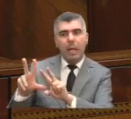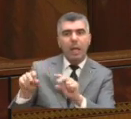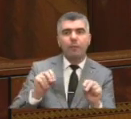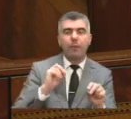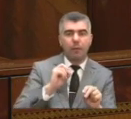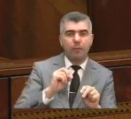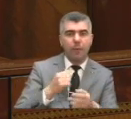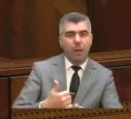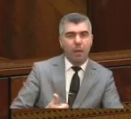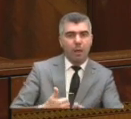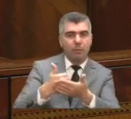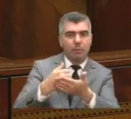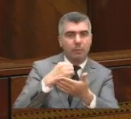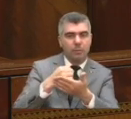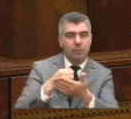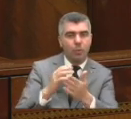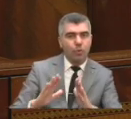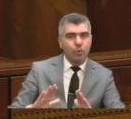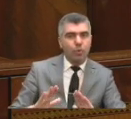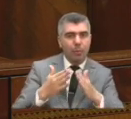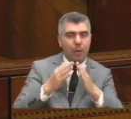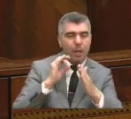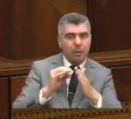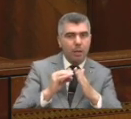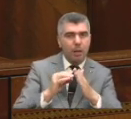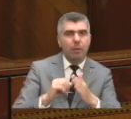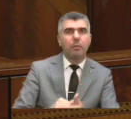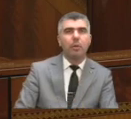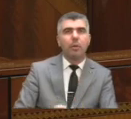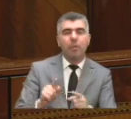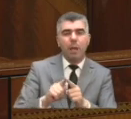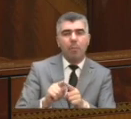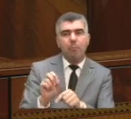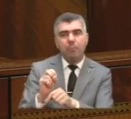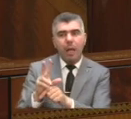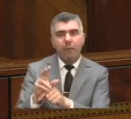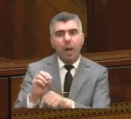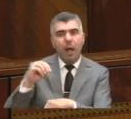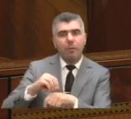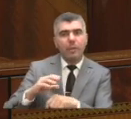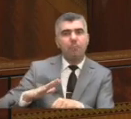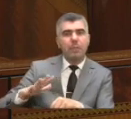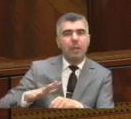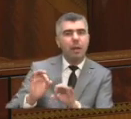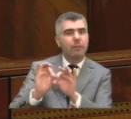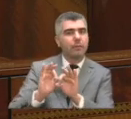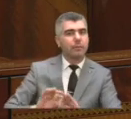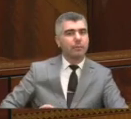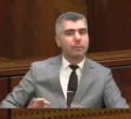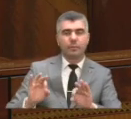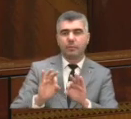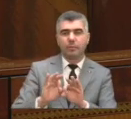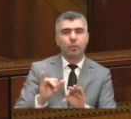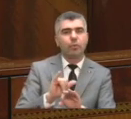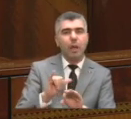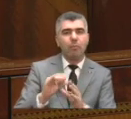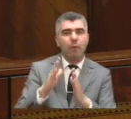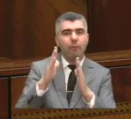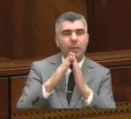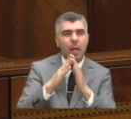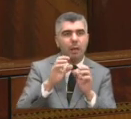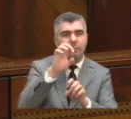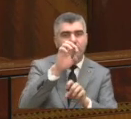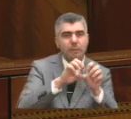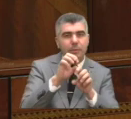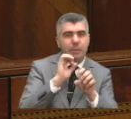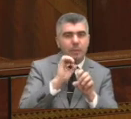القروي والجبلي من اجل تفادي الهجره الى المدن والضواحي ديالها ومحاربه السكن العشوائي،